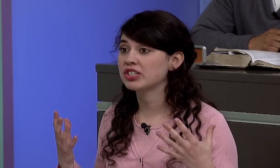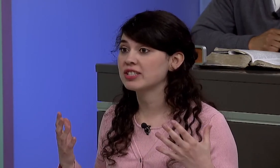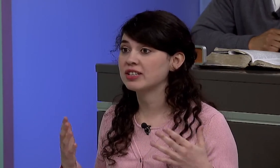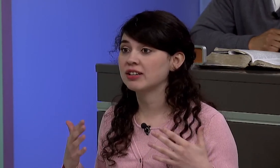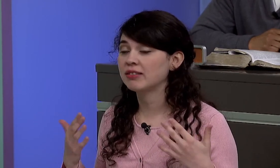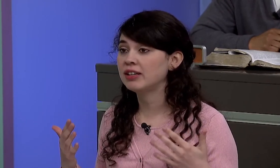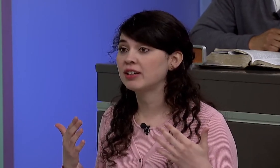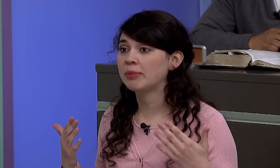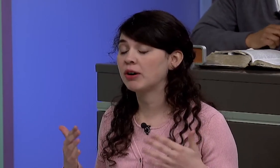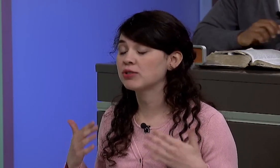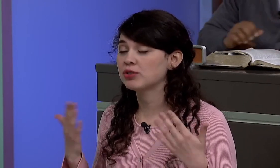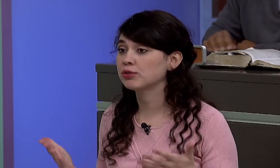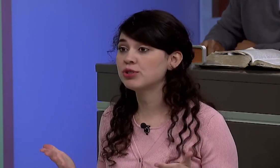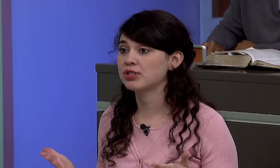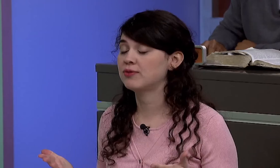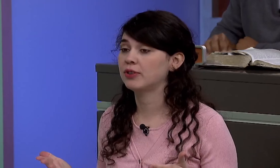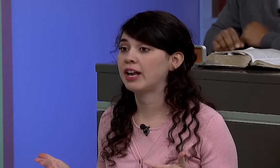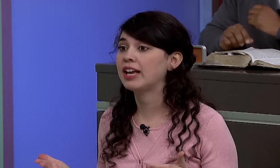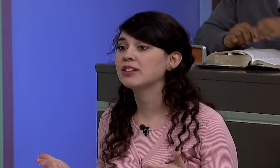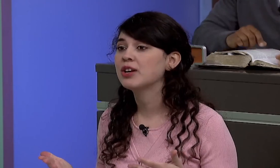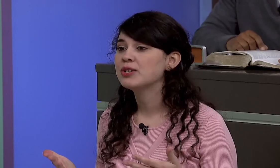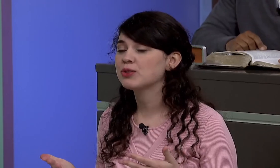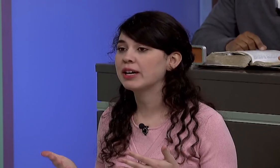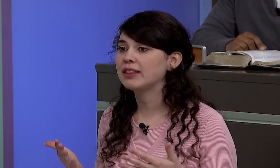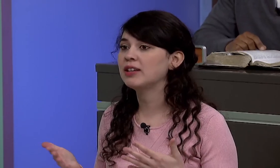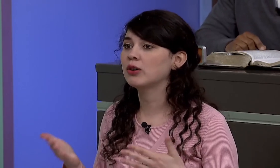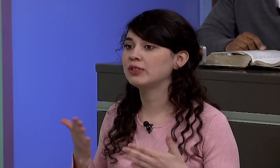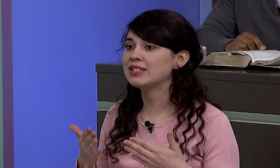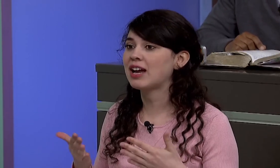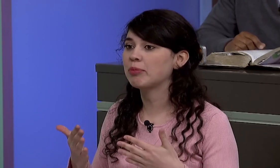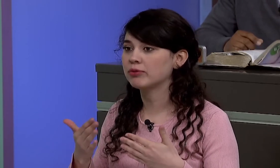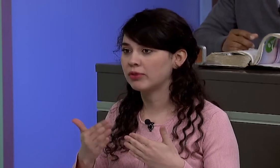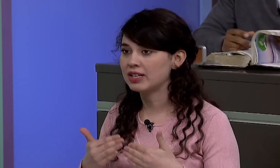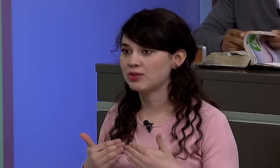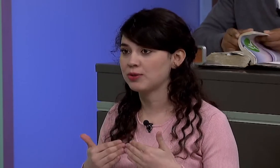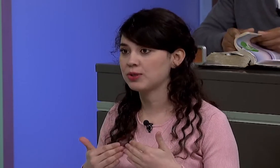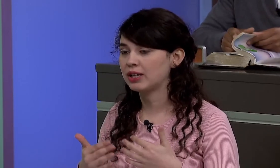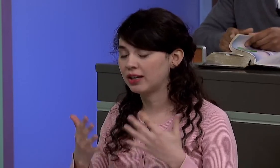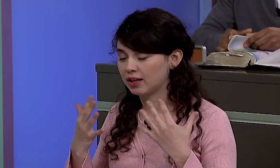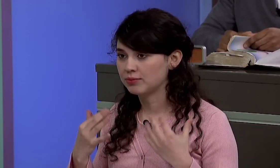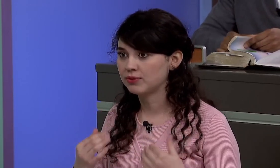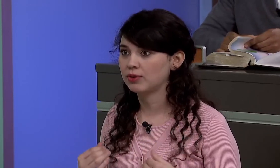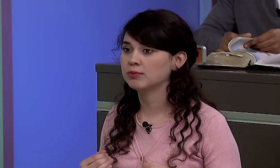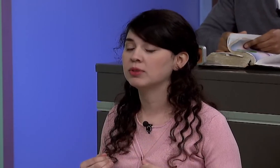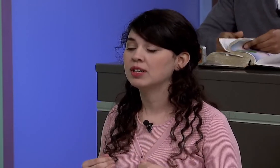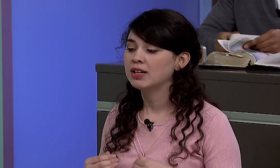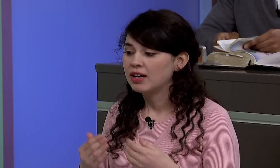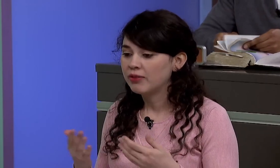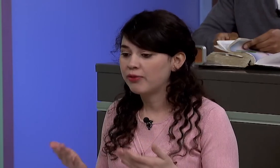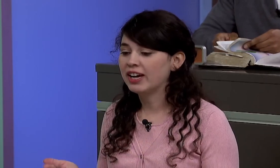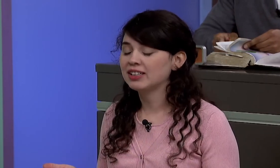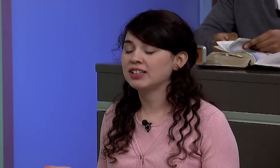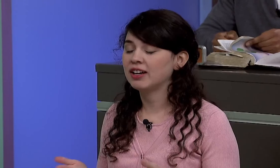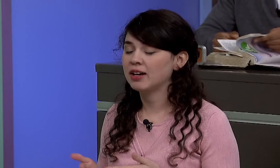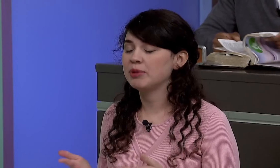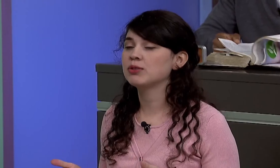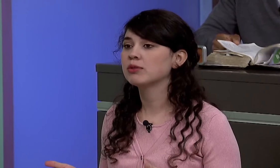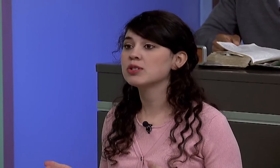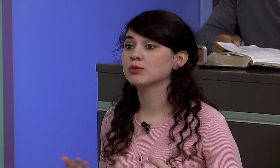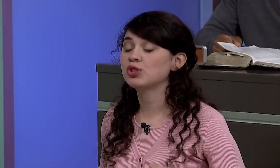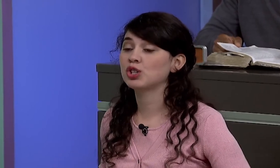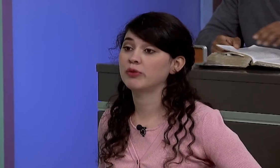Nawet kiedy idą spać, nie wiedzą, czy bezpiecznie dotrwają do rana. Dopiero kiedy zagrożenie mija, mogą wreszcie odpocząć.